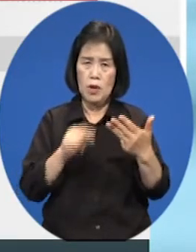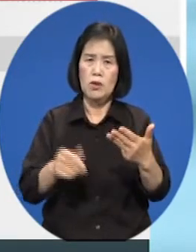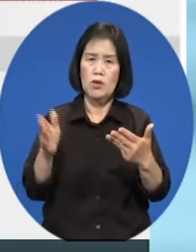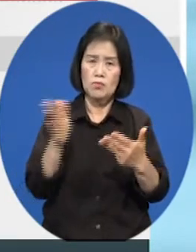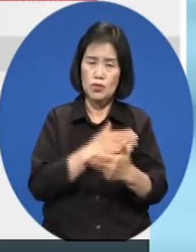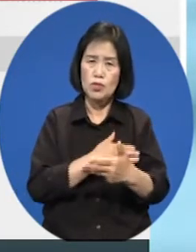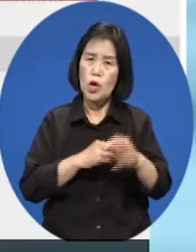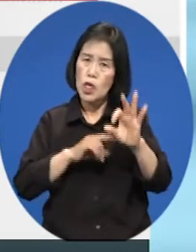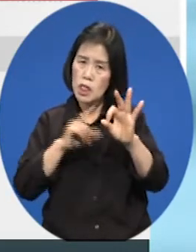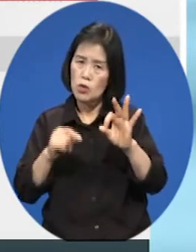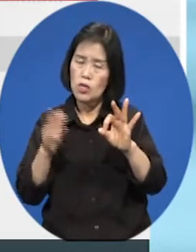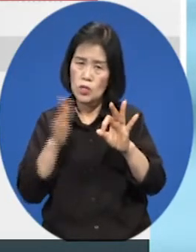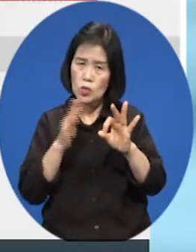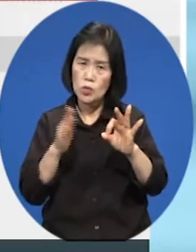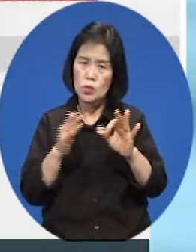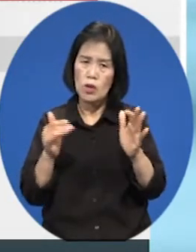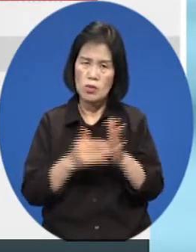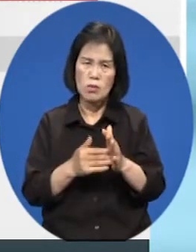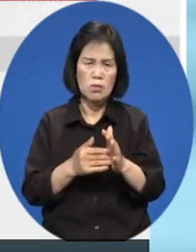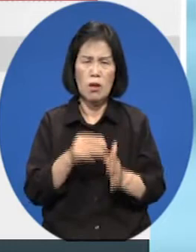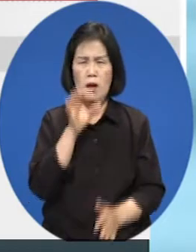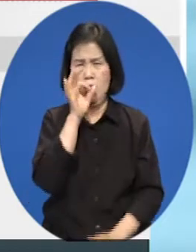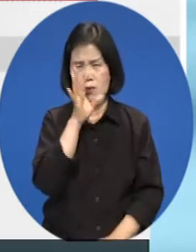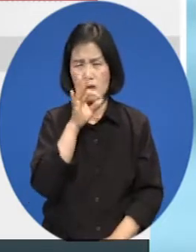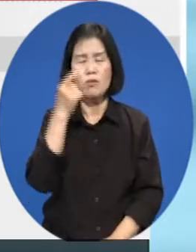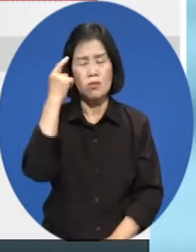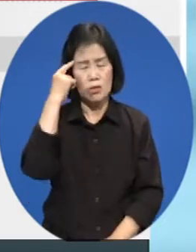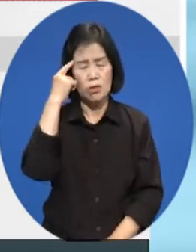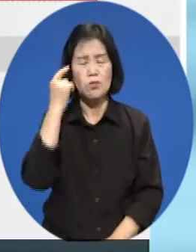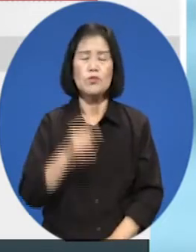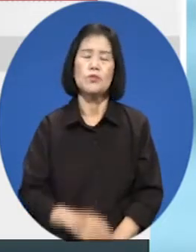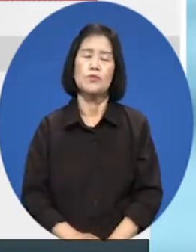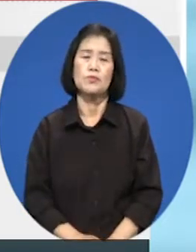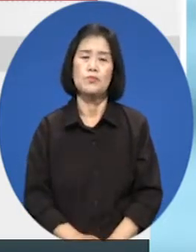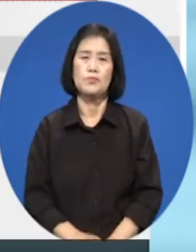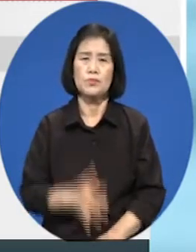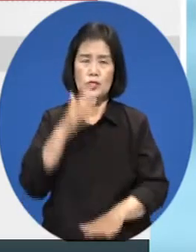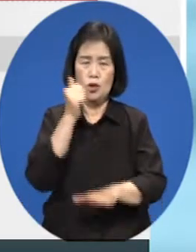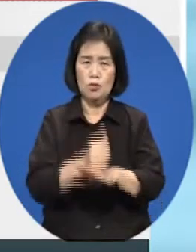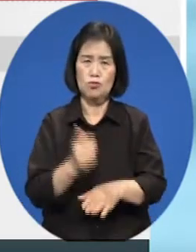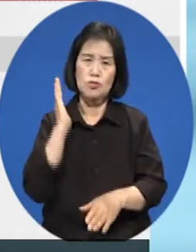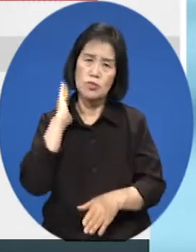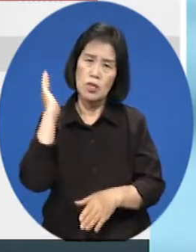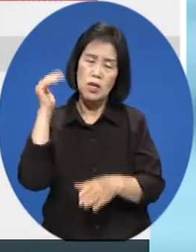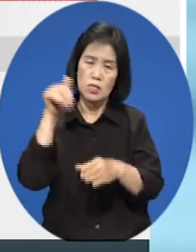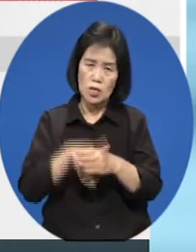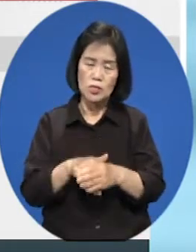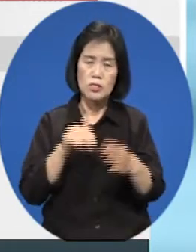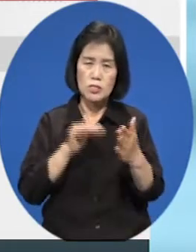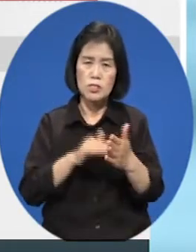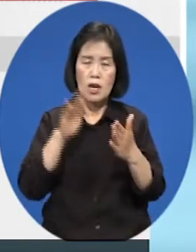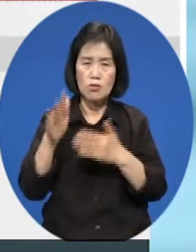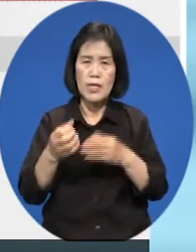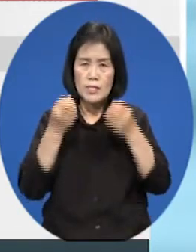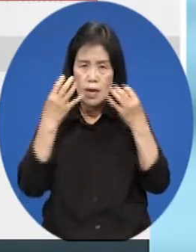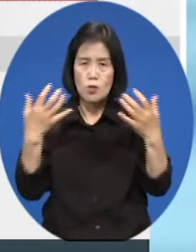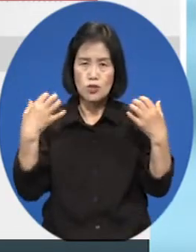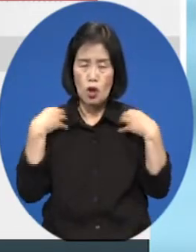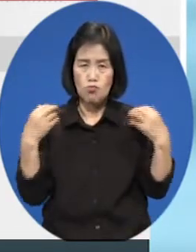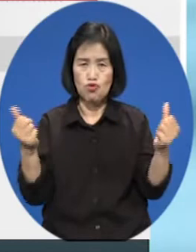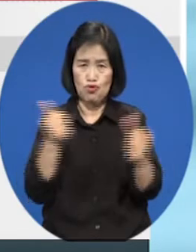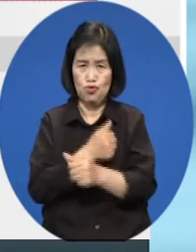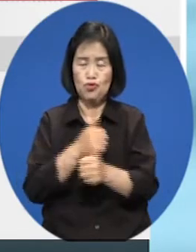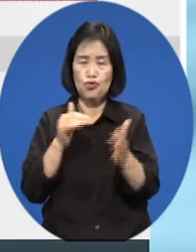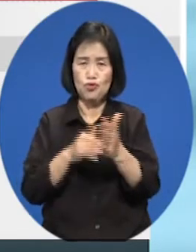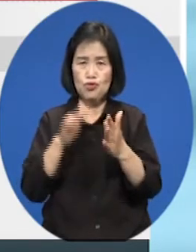한 10월 정도 수준까지인데 그때는 거의 불가능하다고 저는 보고 있는 거고요. 결국은 대선이 끝나고 새로운 정부가 네. 들어서고 나서 특히 뭐 지방선거가